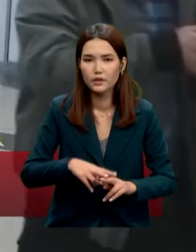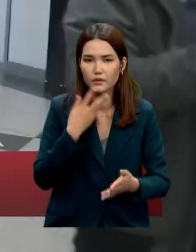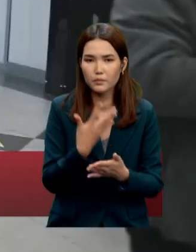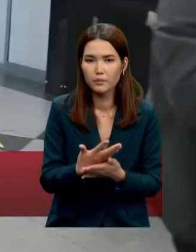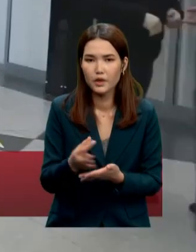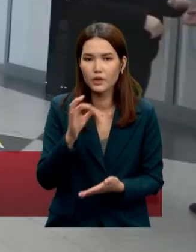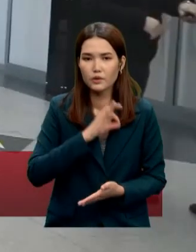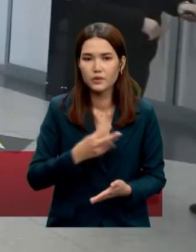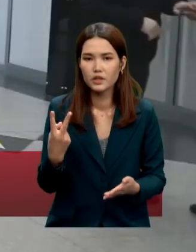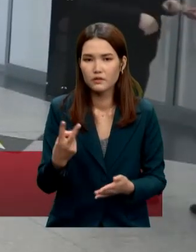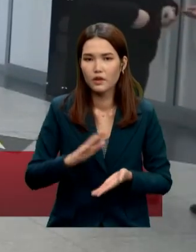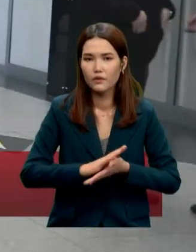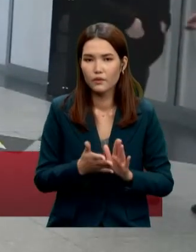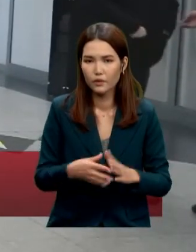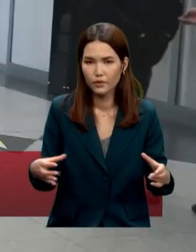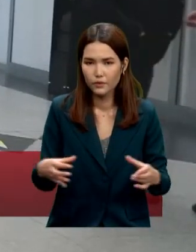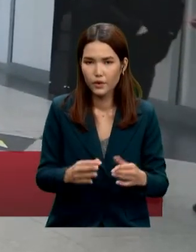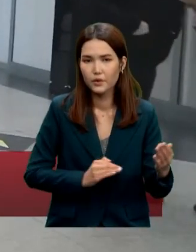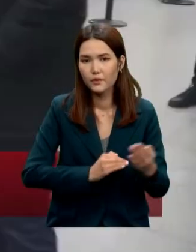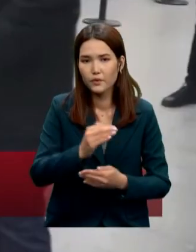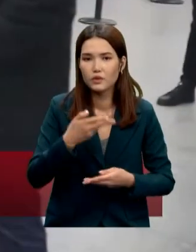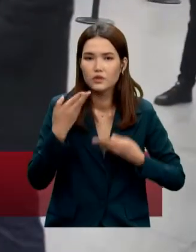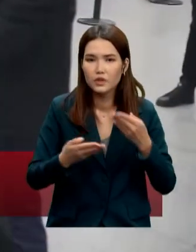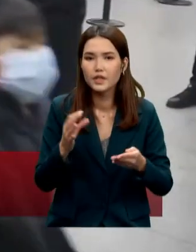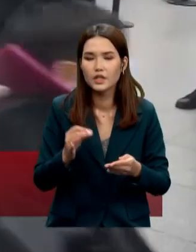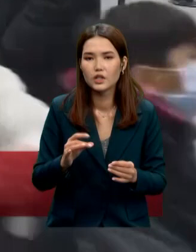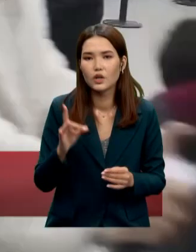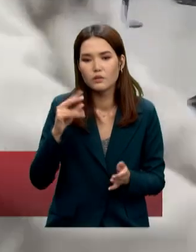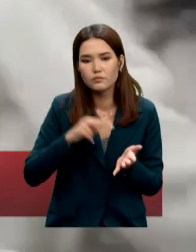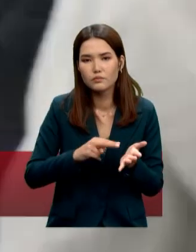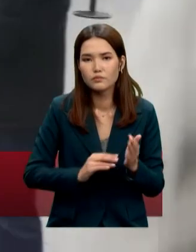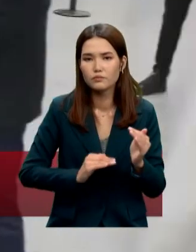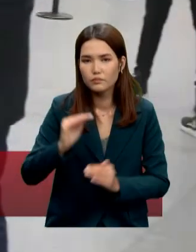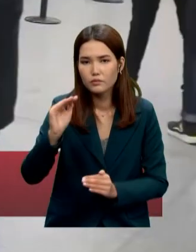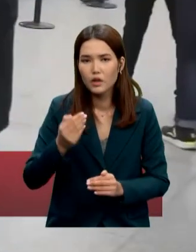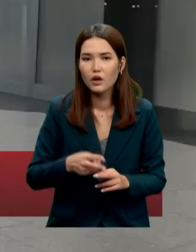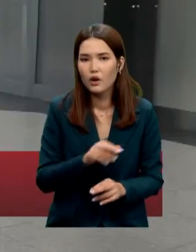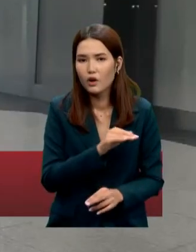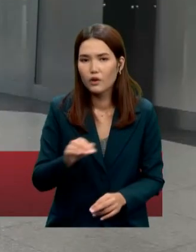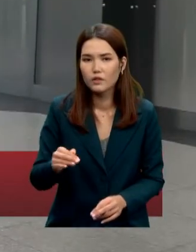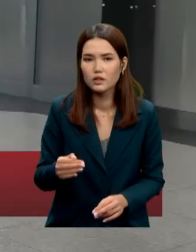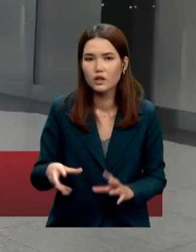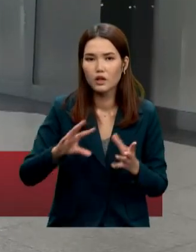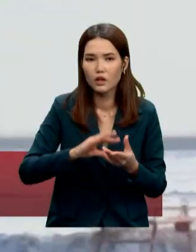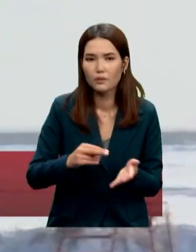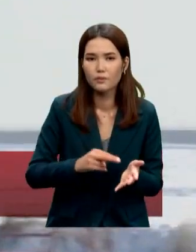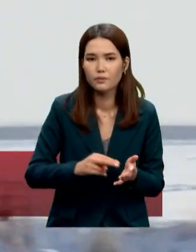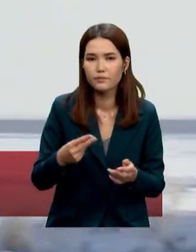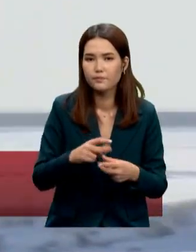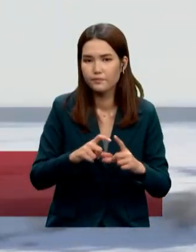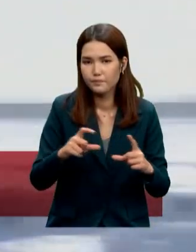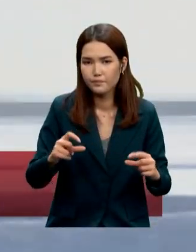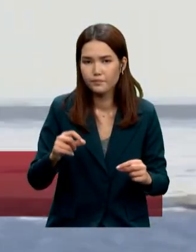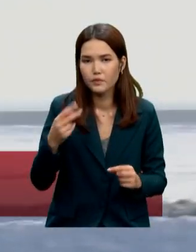этого показателя послужили два фактора – высокий спрос и рост цен. По официальным данным, стоимость авиабилетов за год